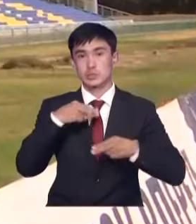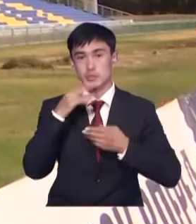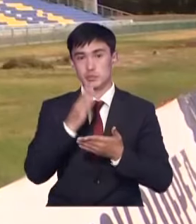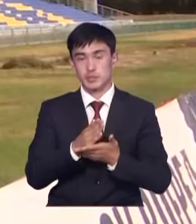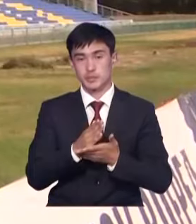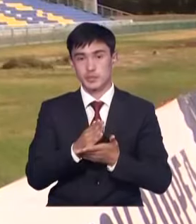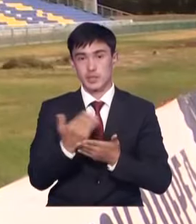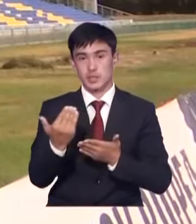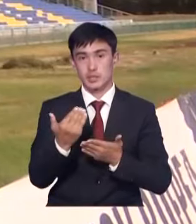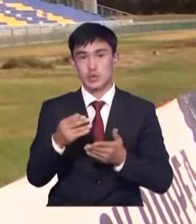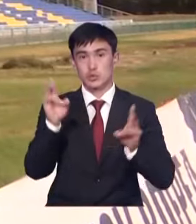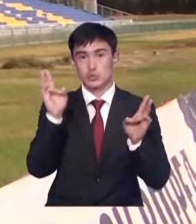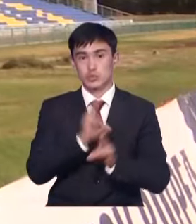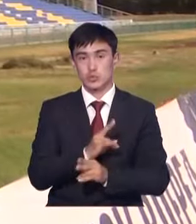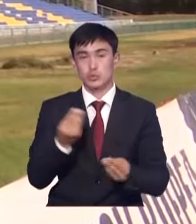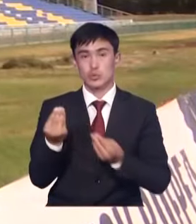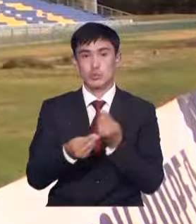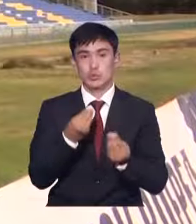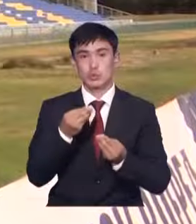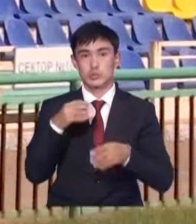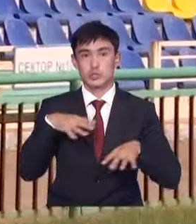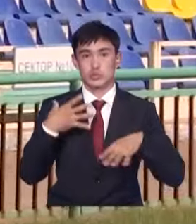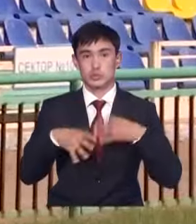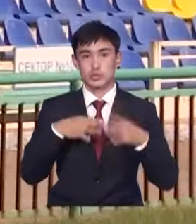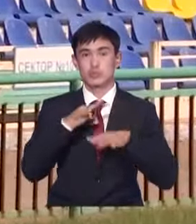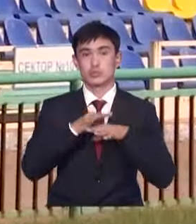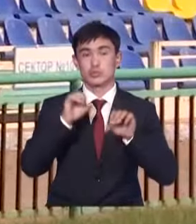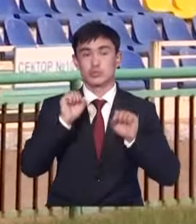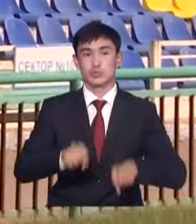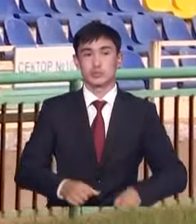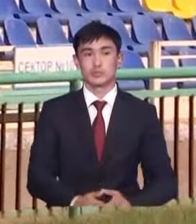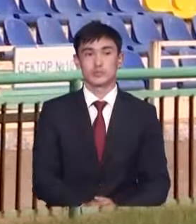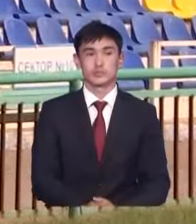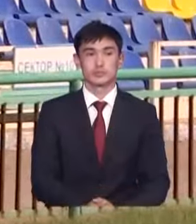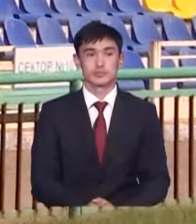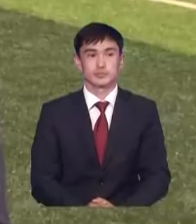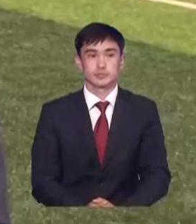берілген. Енді түнде де доп ойнап жаттығу жиындарын өткізуге болады.